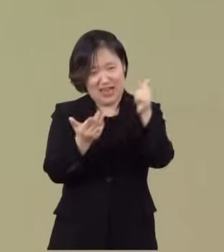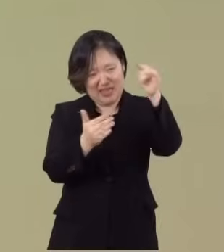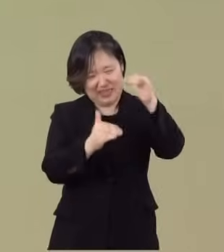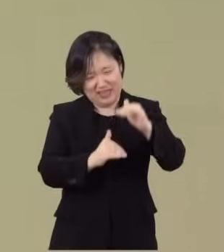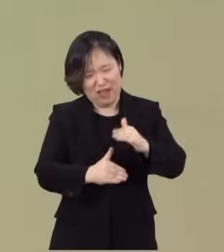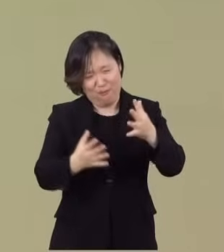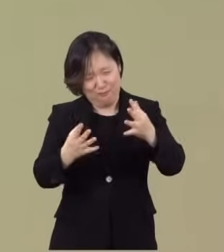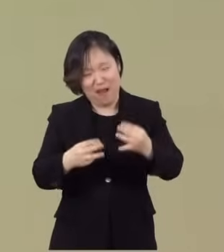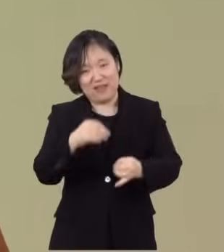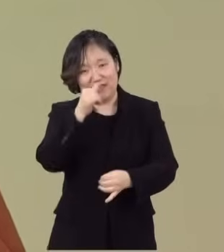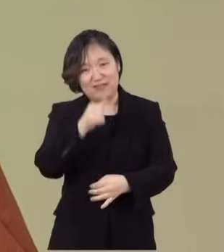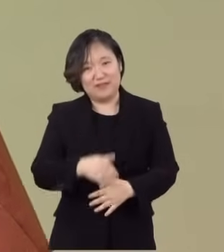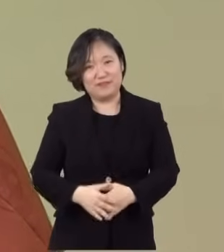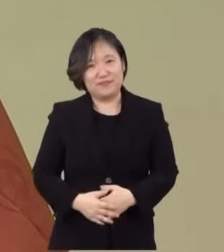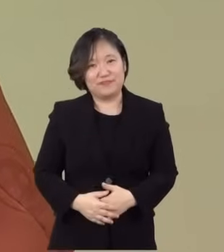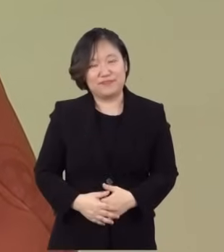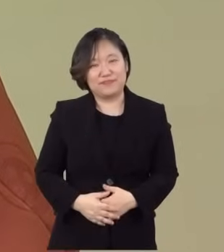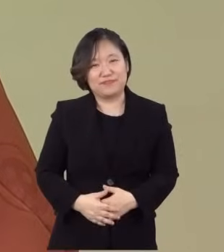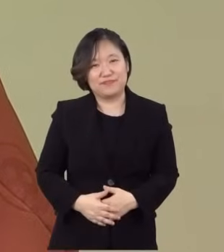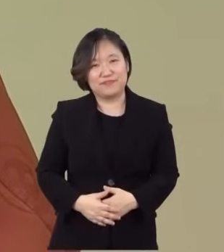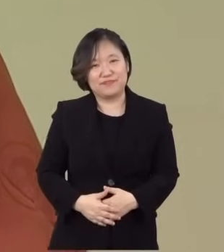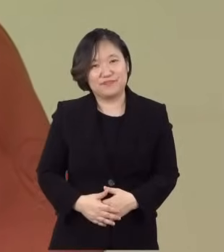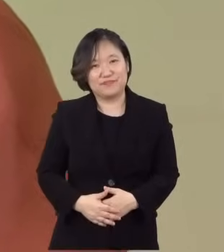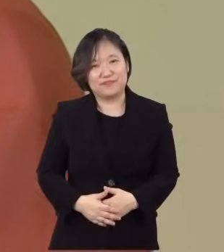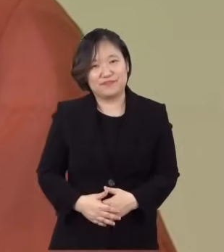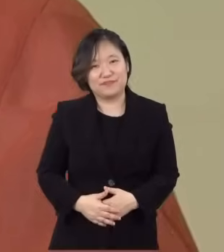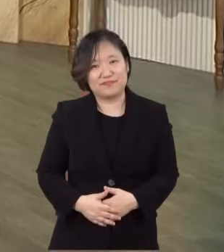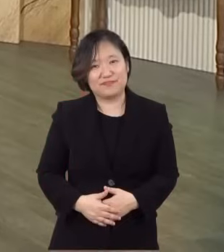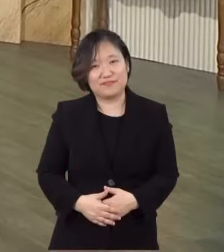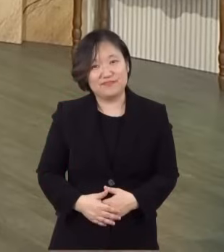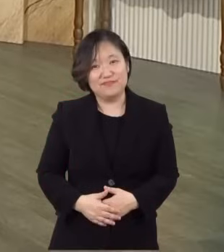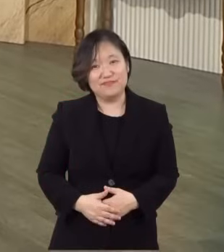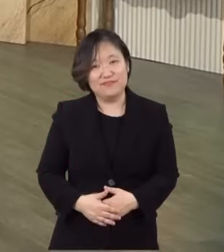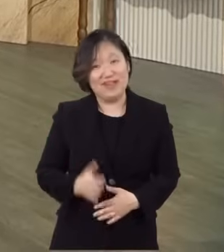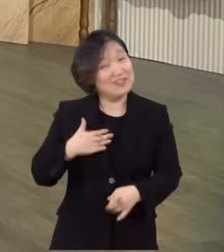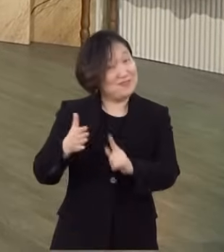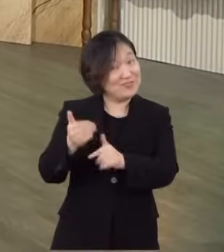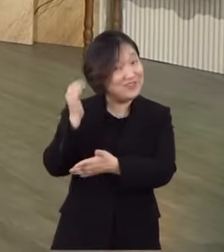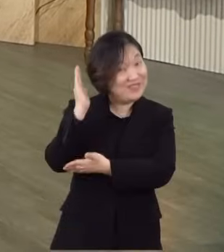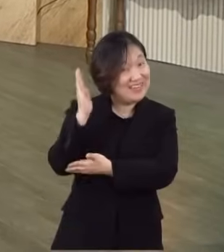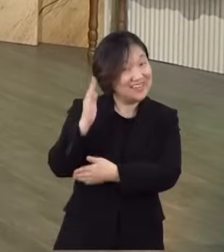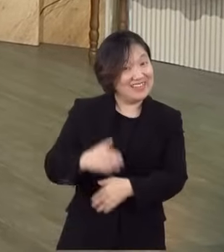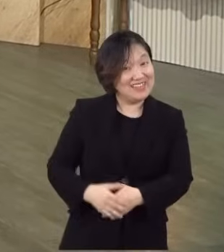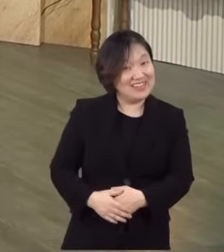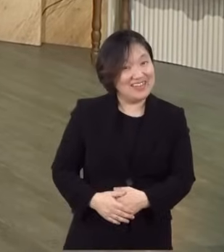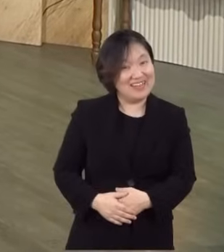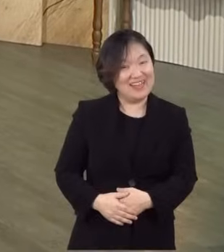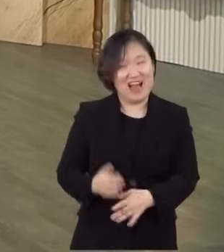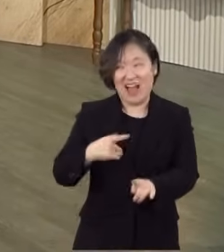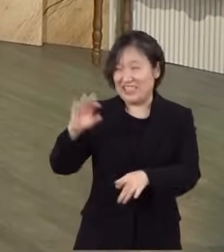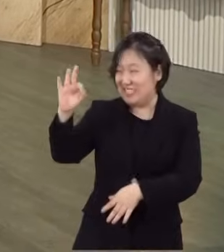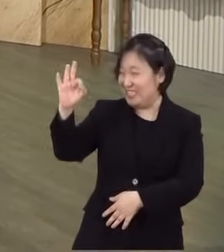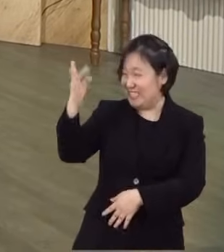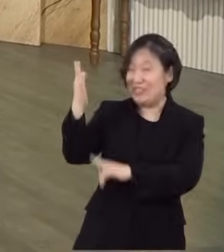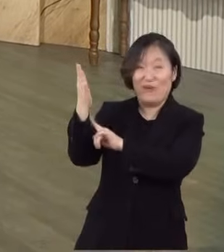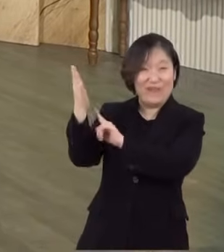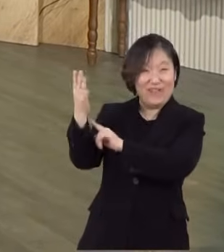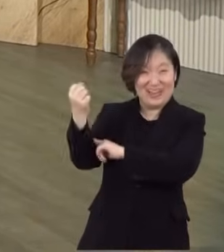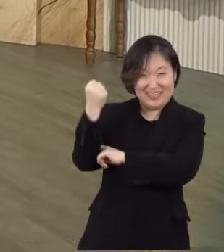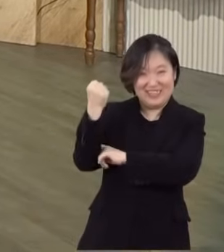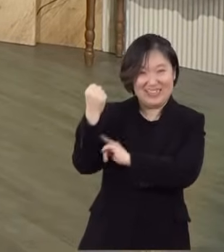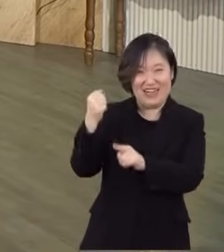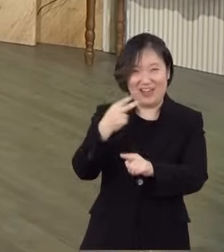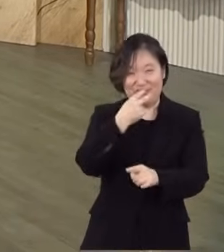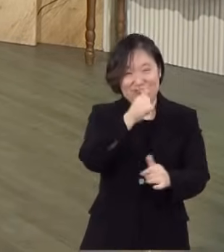경전에서 간곡하게 말씀을 하셨습니다 이렇게 말씀해 놓고 정작 부처님은 온갖